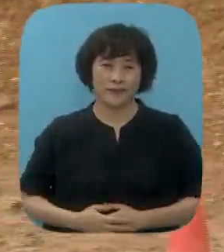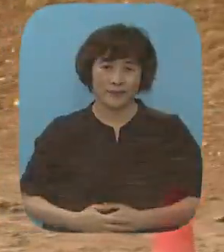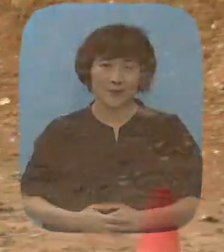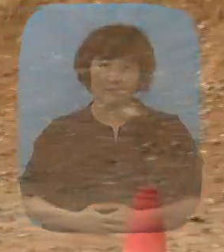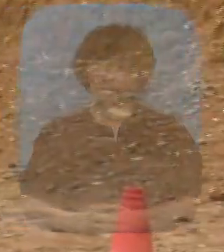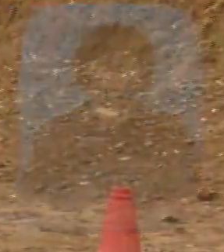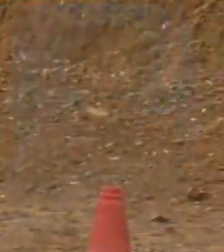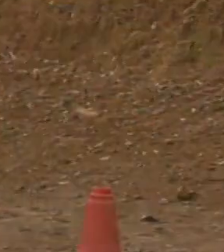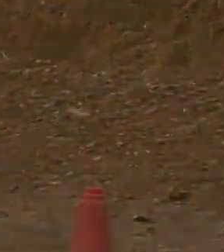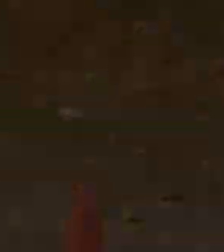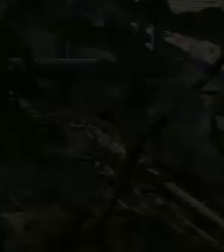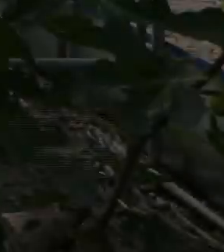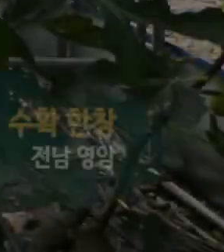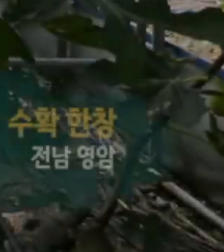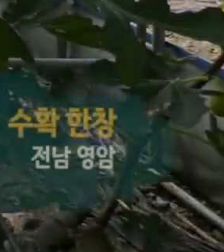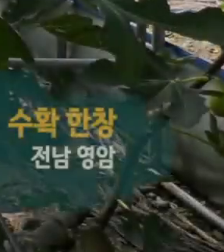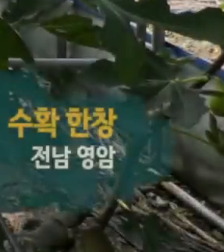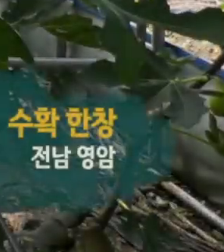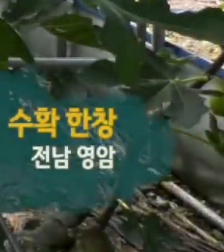도정뉴스 김동진입니다.